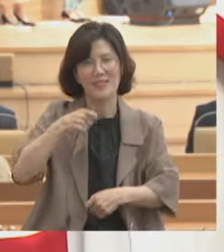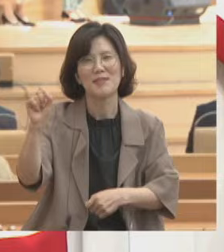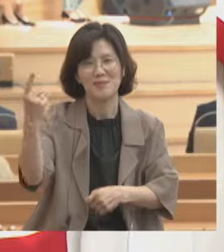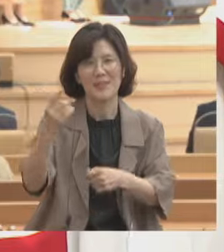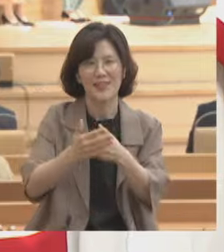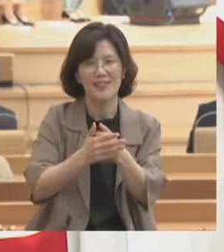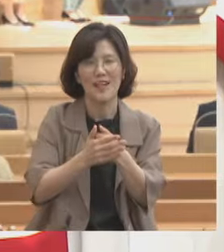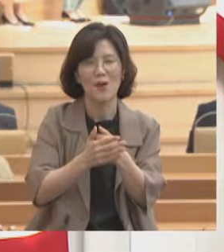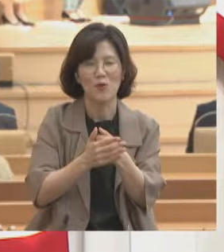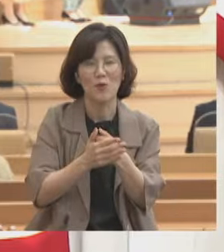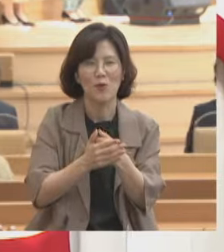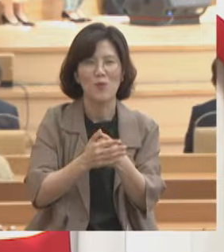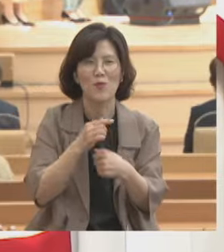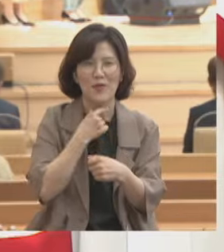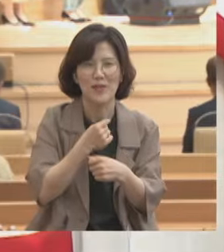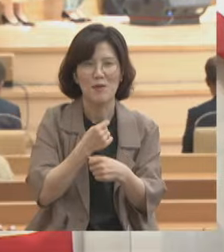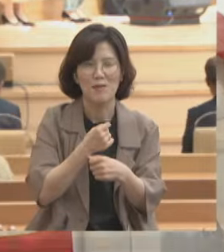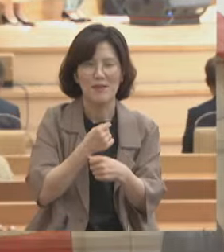함께 나아가기를 소원합니다.